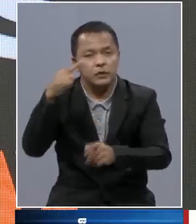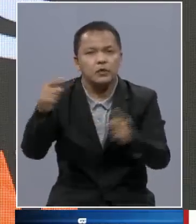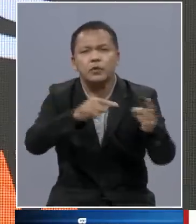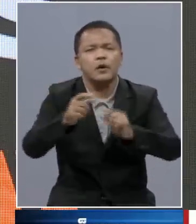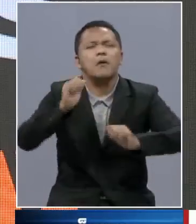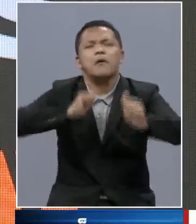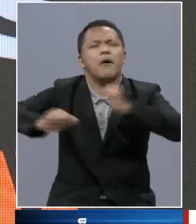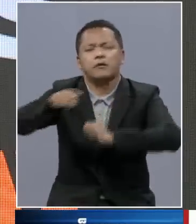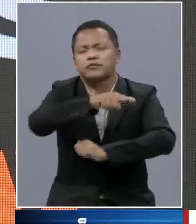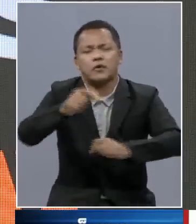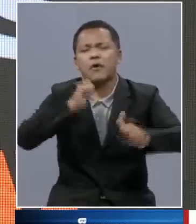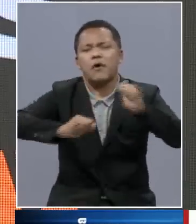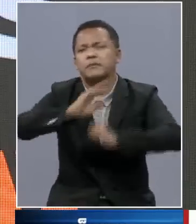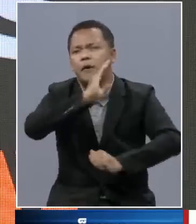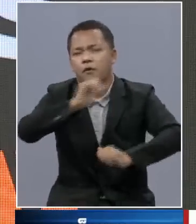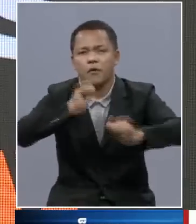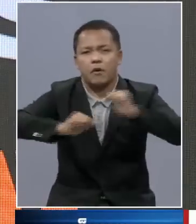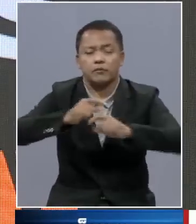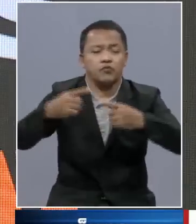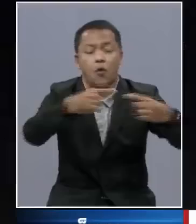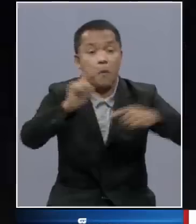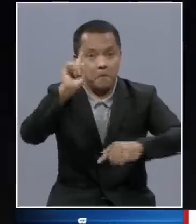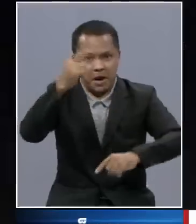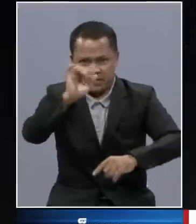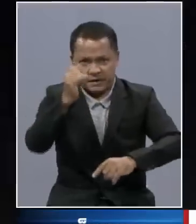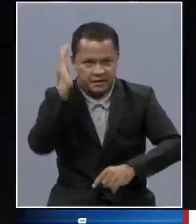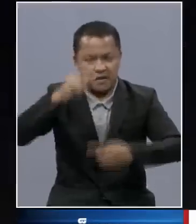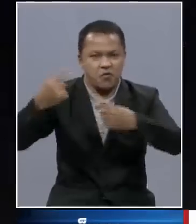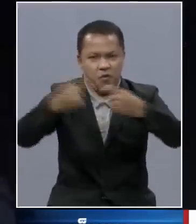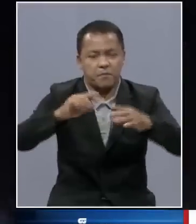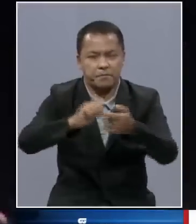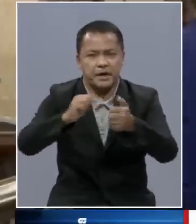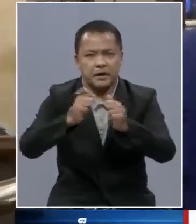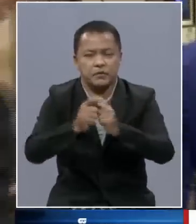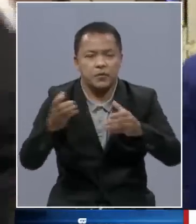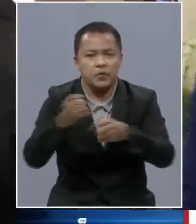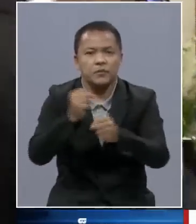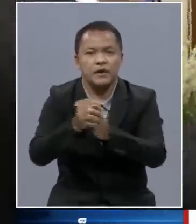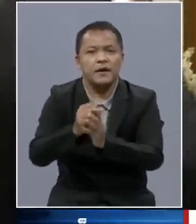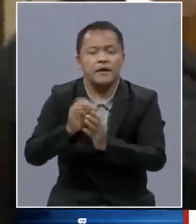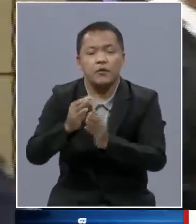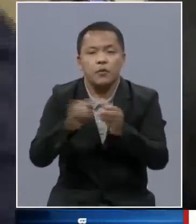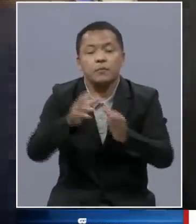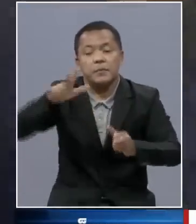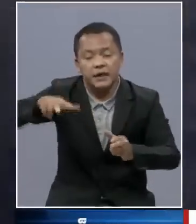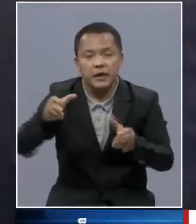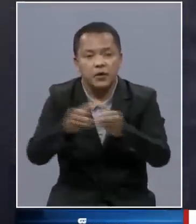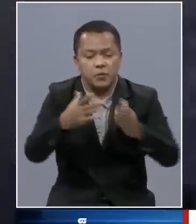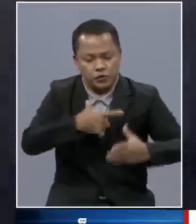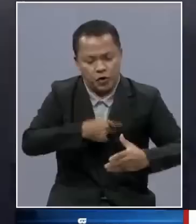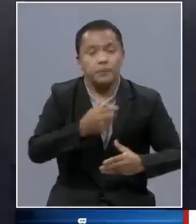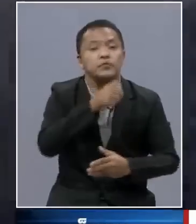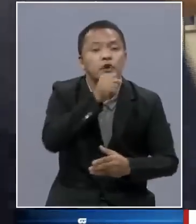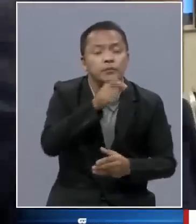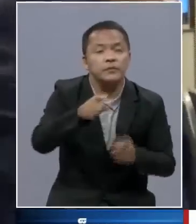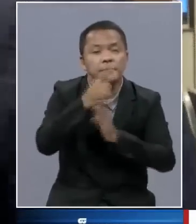ค่ละครการเมืองฉากหนึ่งก่อนที่ความขัดแย้งใหม่ๆจะปะทุตามมานั่นก็คือการเคลื่อนไหวของ FC เพื่อไทยหรือว่ากลุ่มคนเสื้อแดง